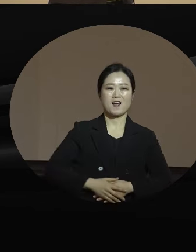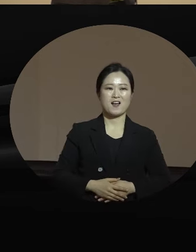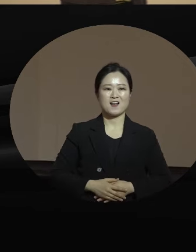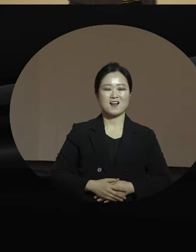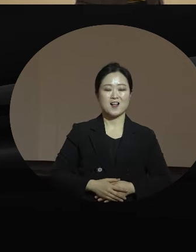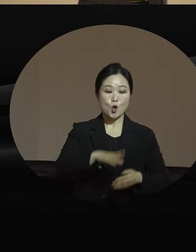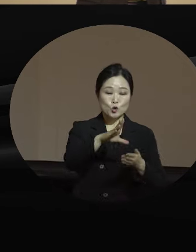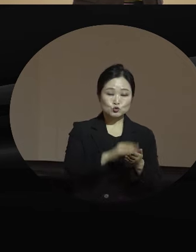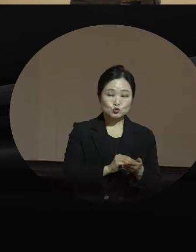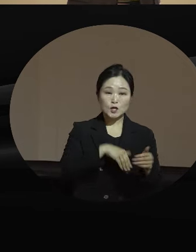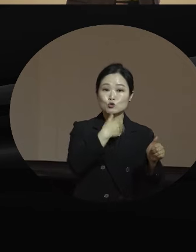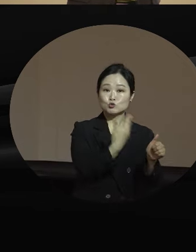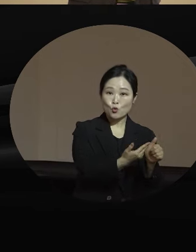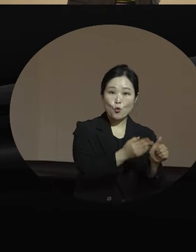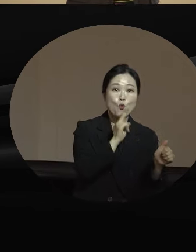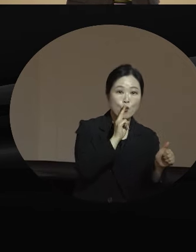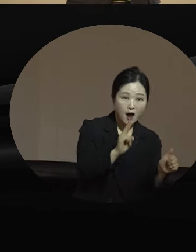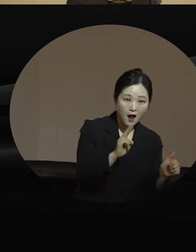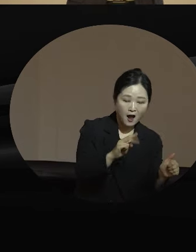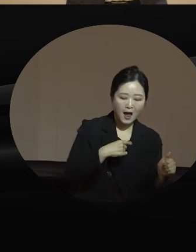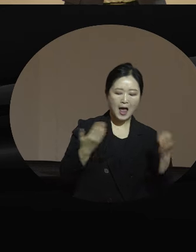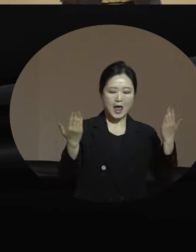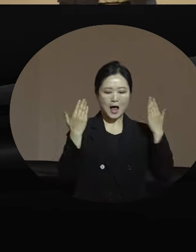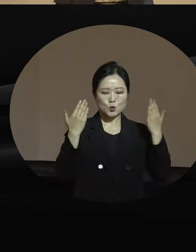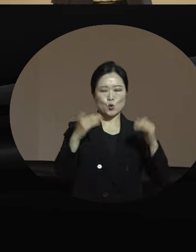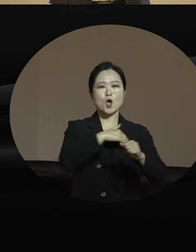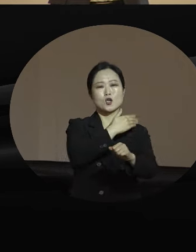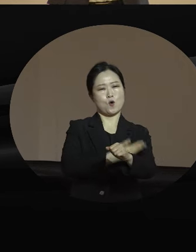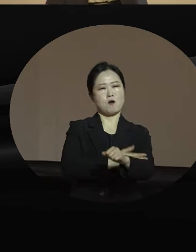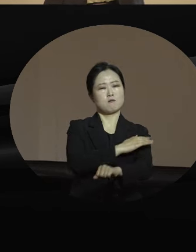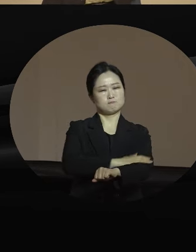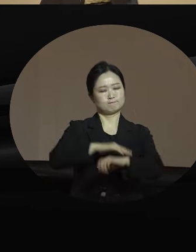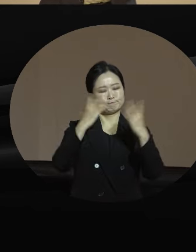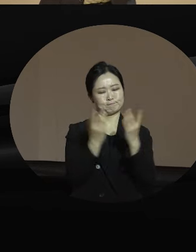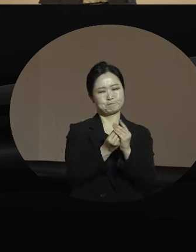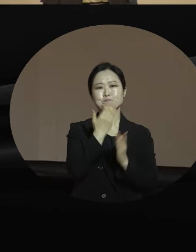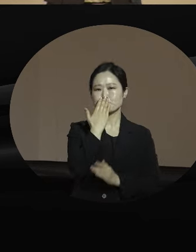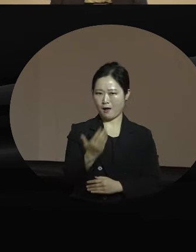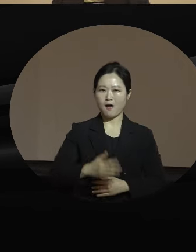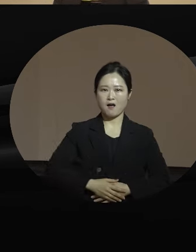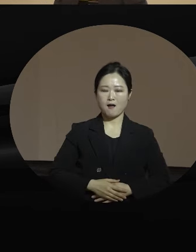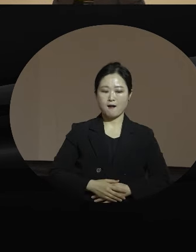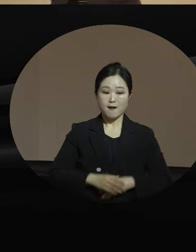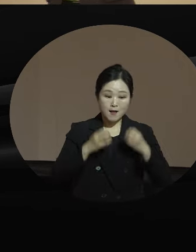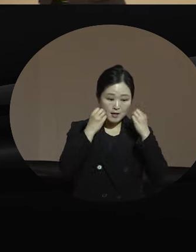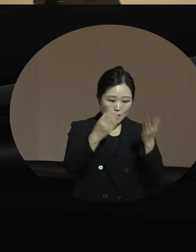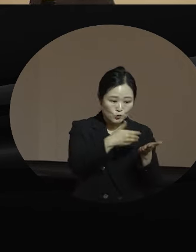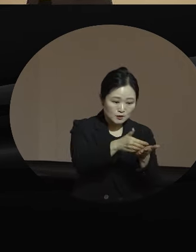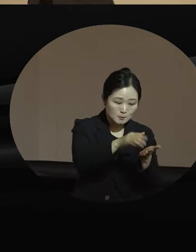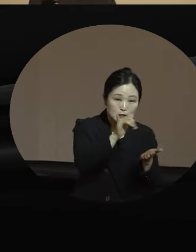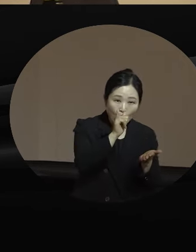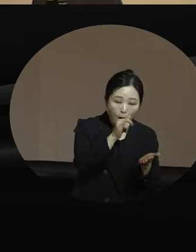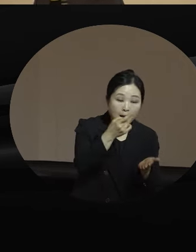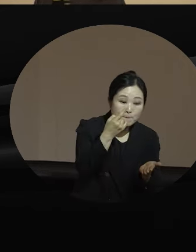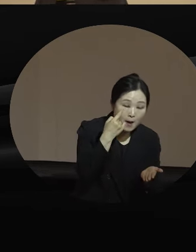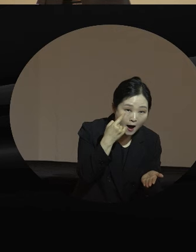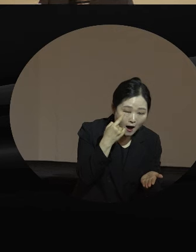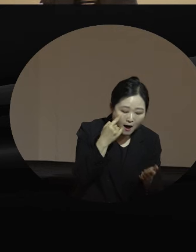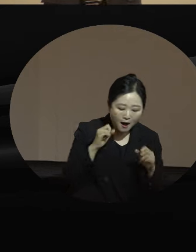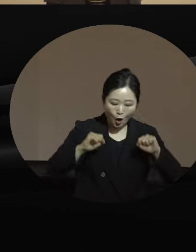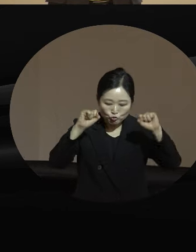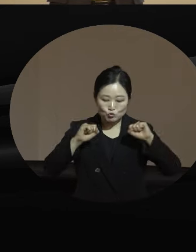학교. 그게 놀이터의 역할이에요. 자, 이렇게 새로운 게임을 만들어 놀아봐. 자, 이런 새로운 움직임을 해봐. 운동을